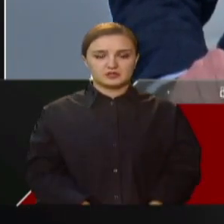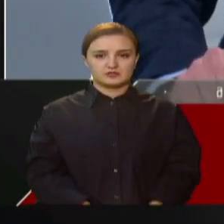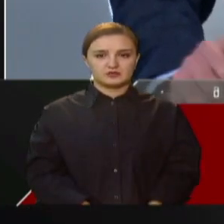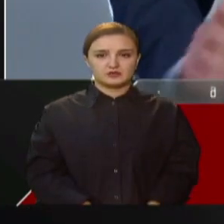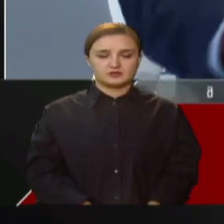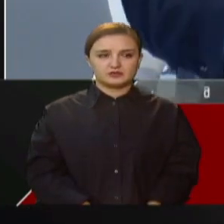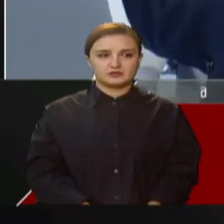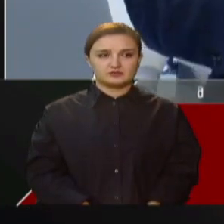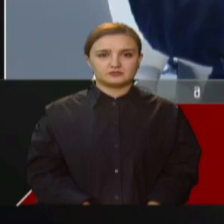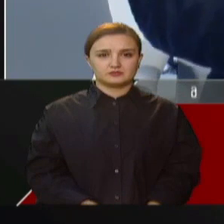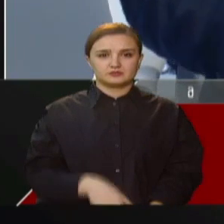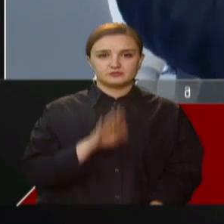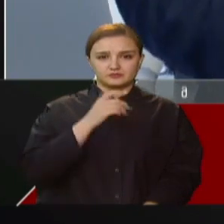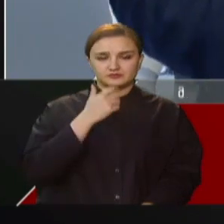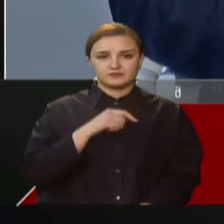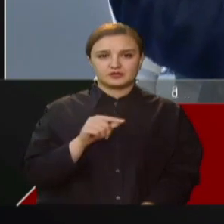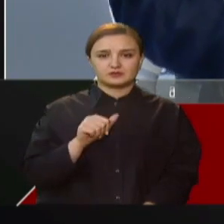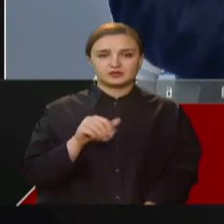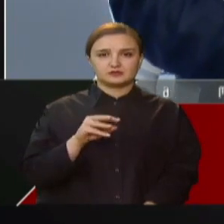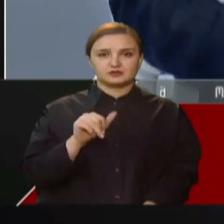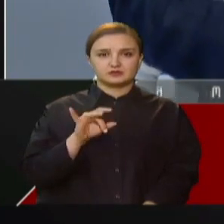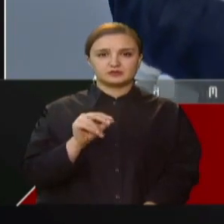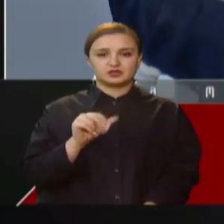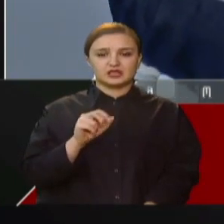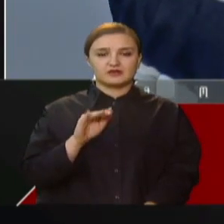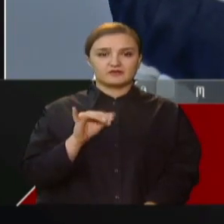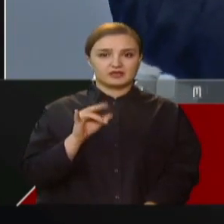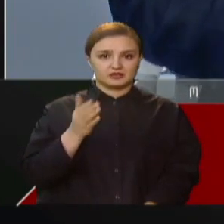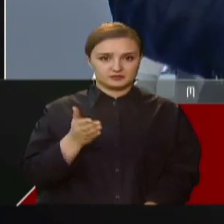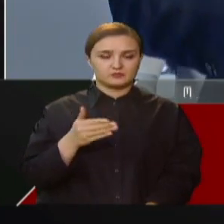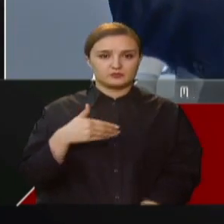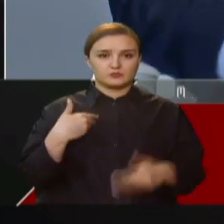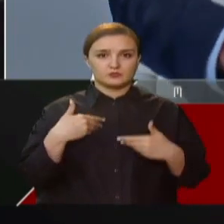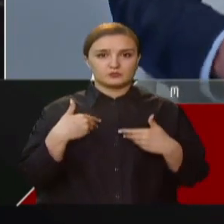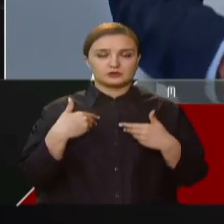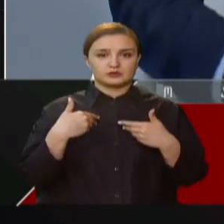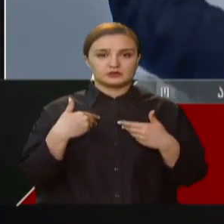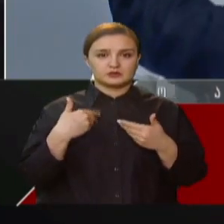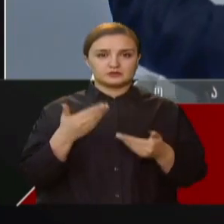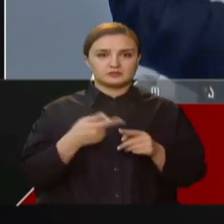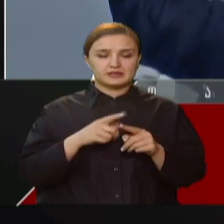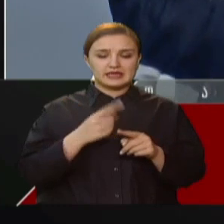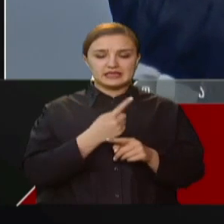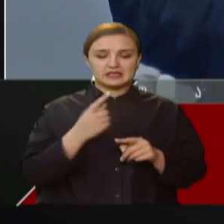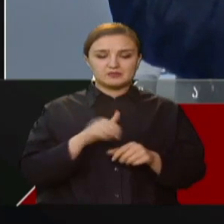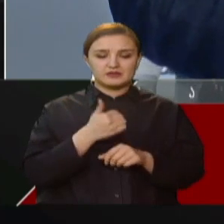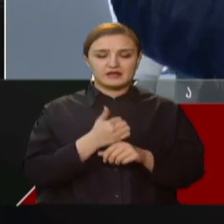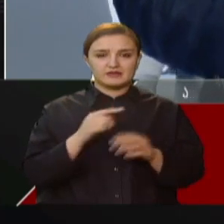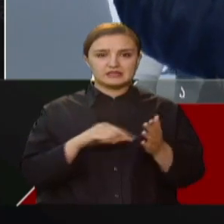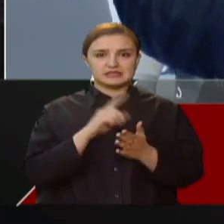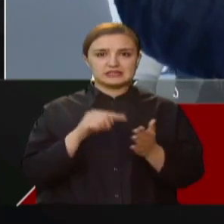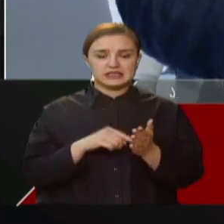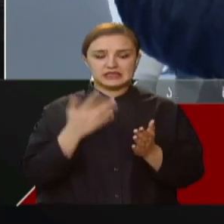sal. Calbaton Tamar mîndinare politicuri procese bine mîndă dau itro cueni interviu ertertim tavari gan sahiul Sakit ეხლა არის